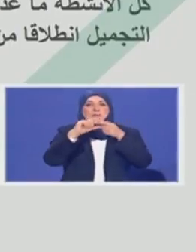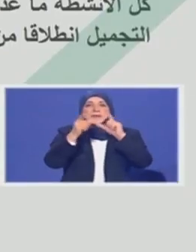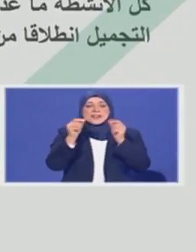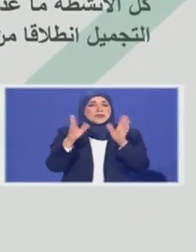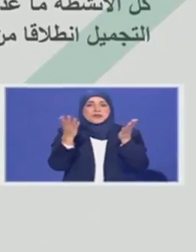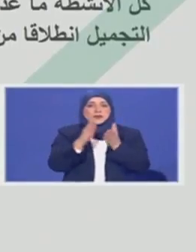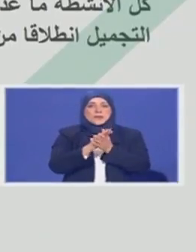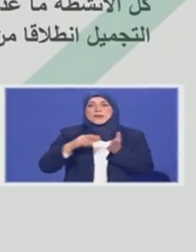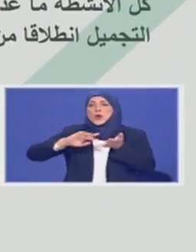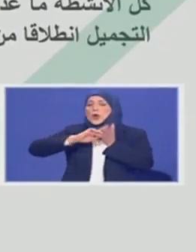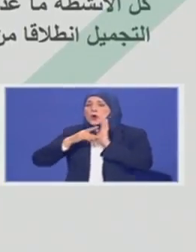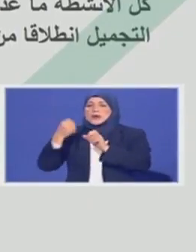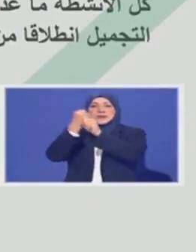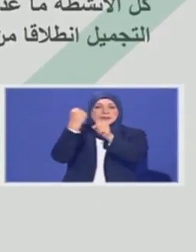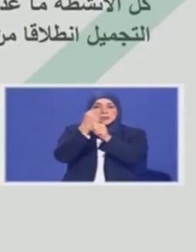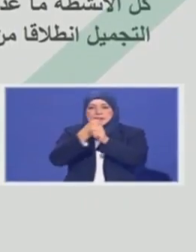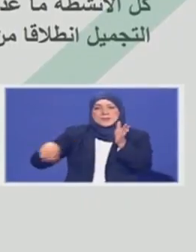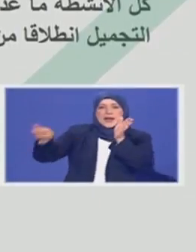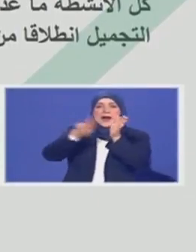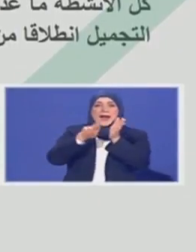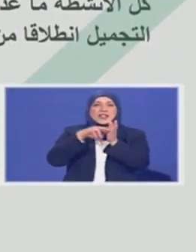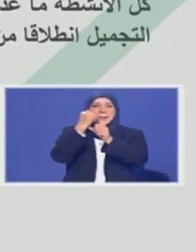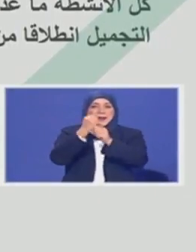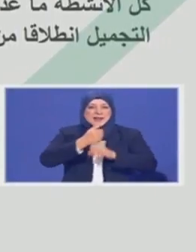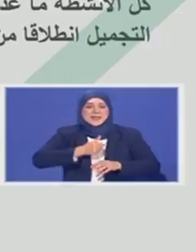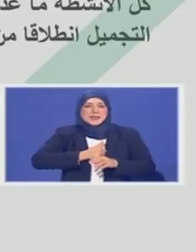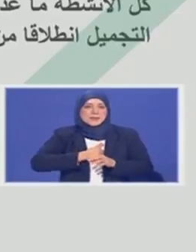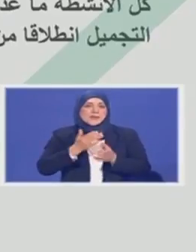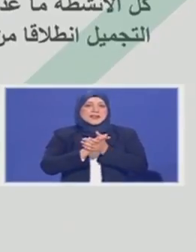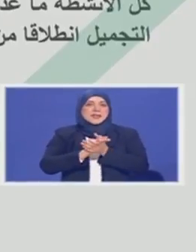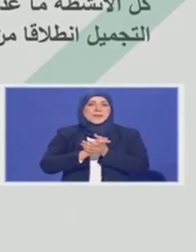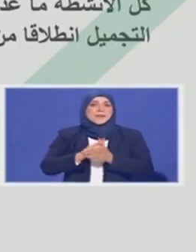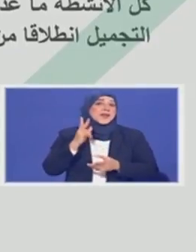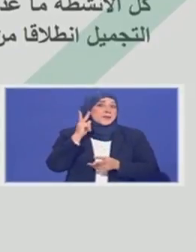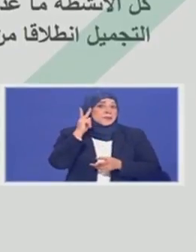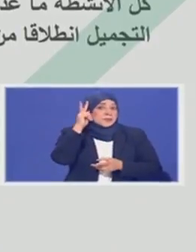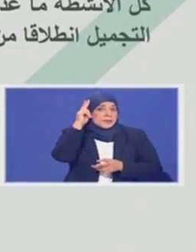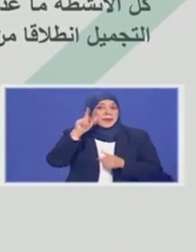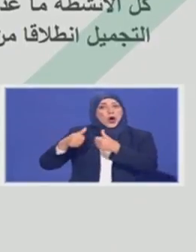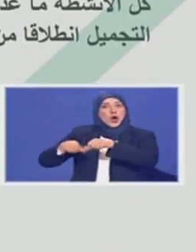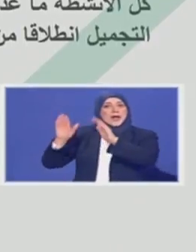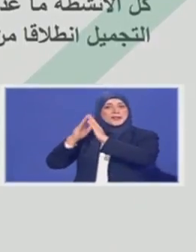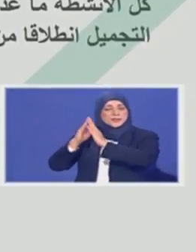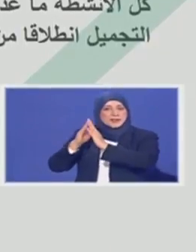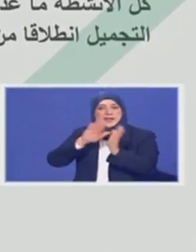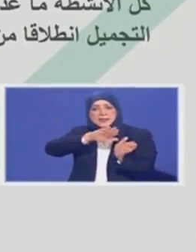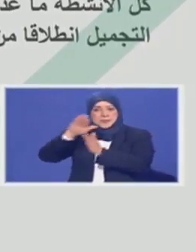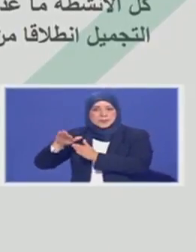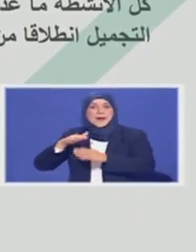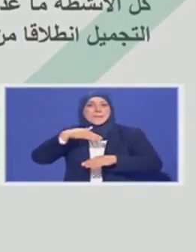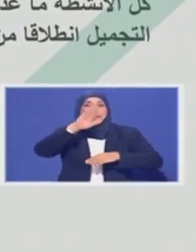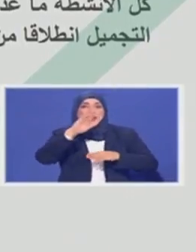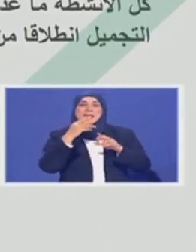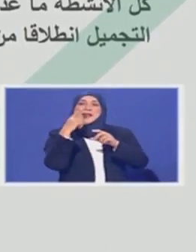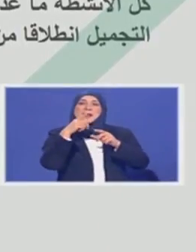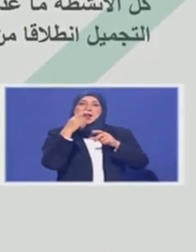الرجوع لكل الأنشطة للمهن الصغرى ما عدا الحلاقة والتجميل وكل الأنشطة اللي ما يتوفرش